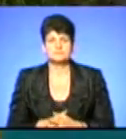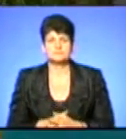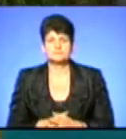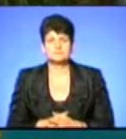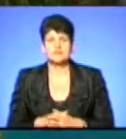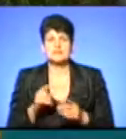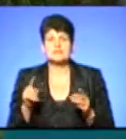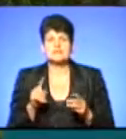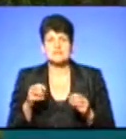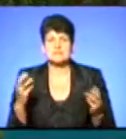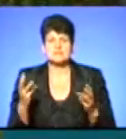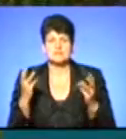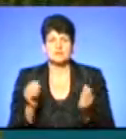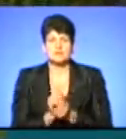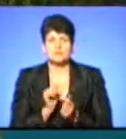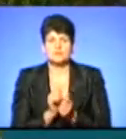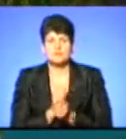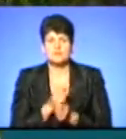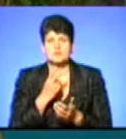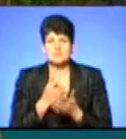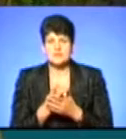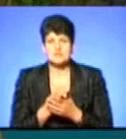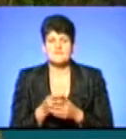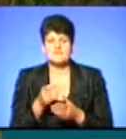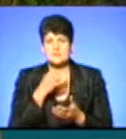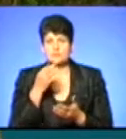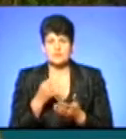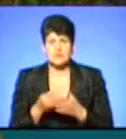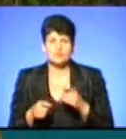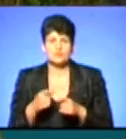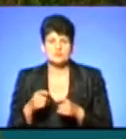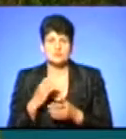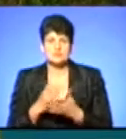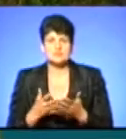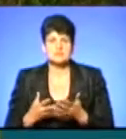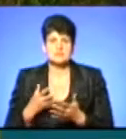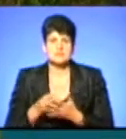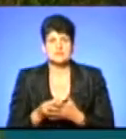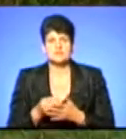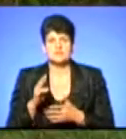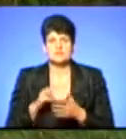За спалення сухої рослинності передбачена адміністративна відповідальність. Правопорушники мають сплатити штраф від